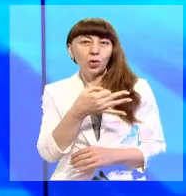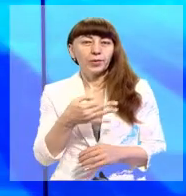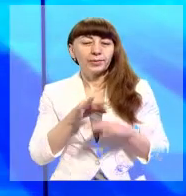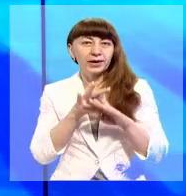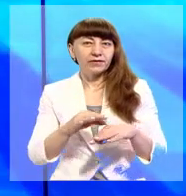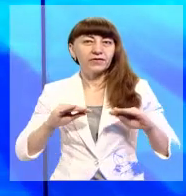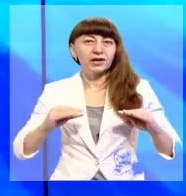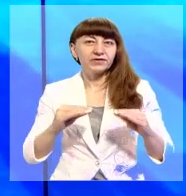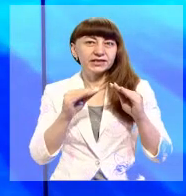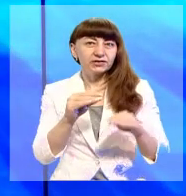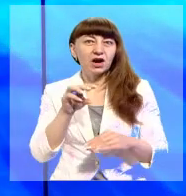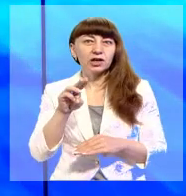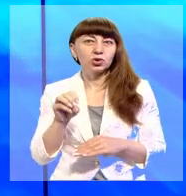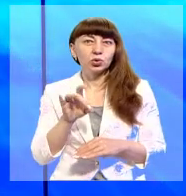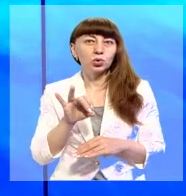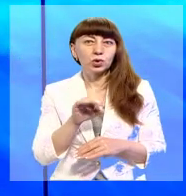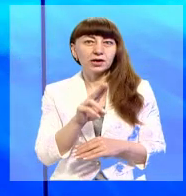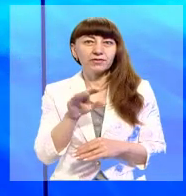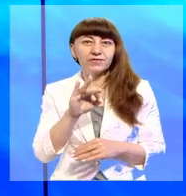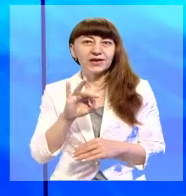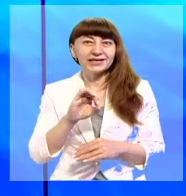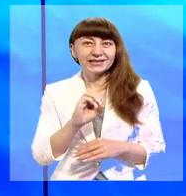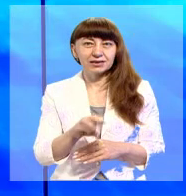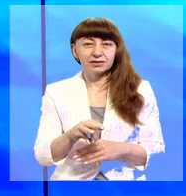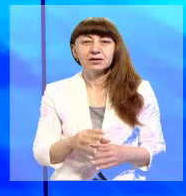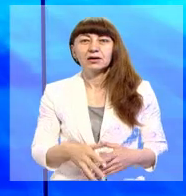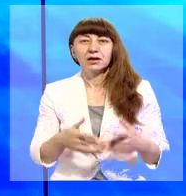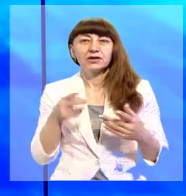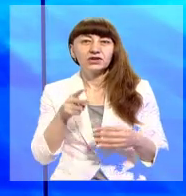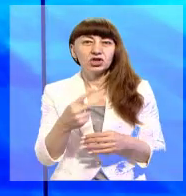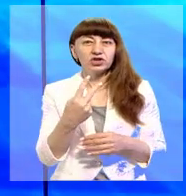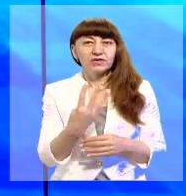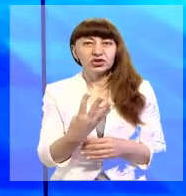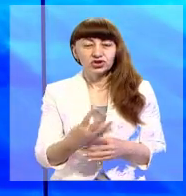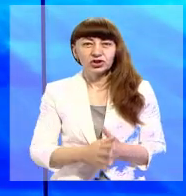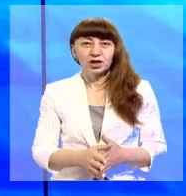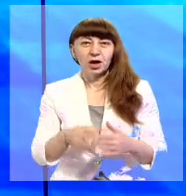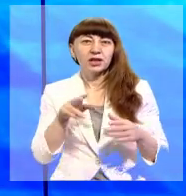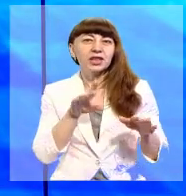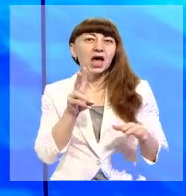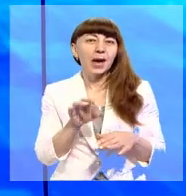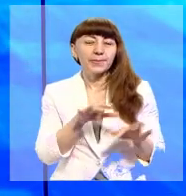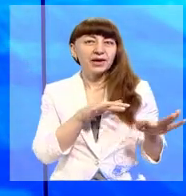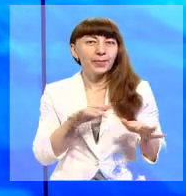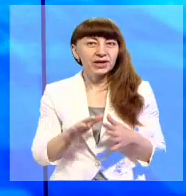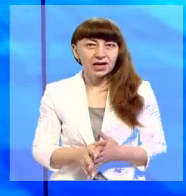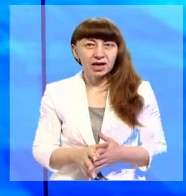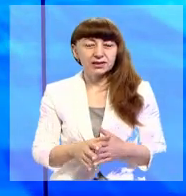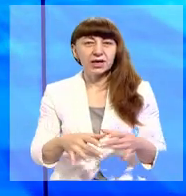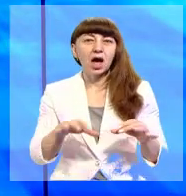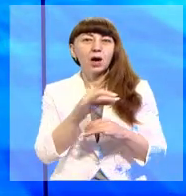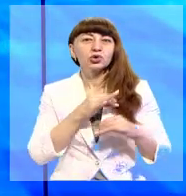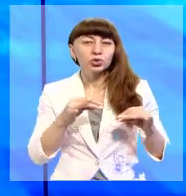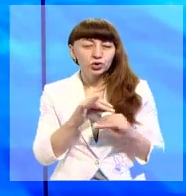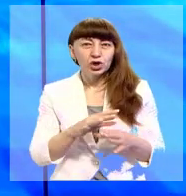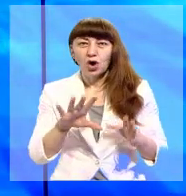Қостанайда Түркфест Қостанай 2024 республикалық фестивалі басталды. Шара аясында Қазақстанның түркі халықтары дамуының ортақ бастаулары